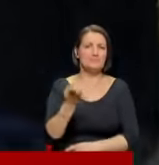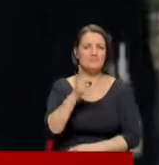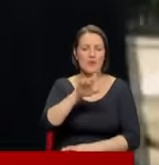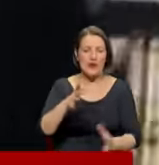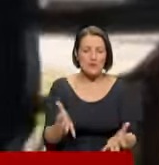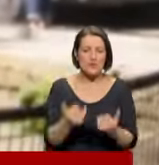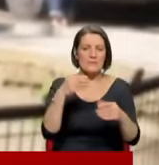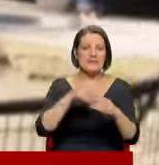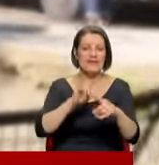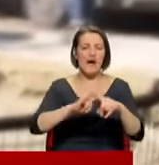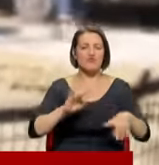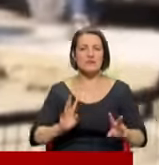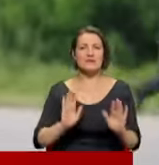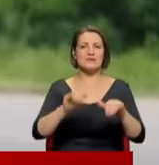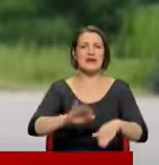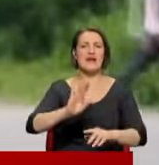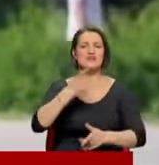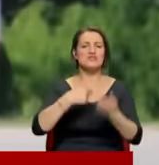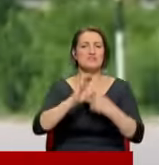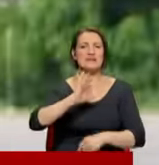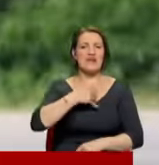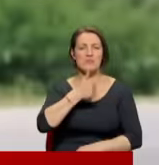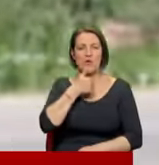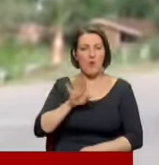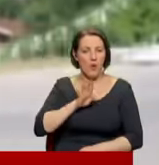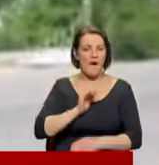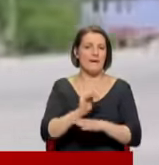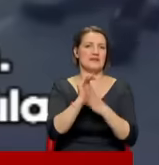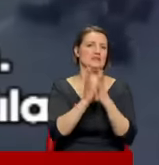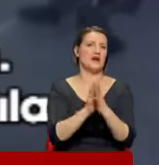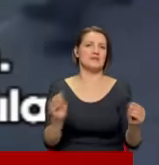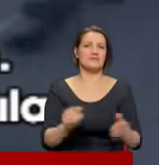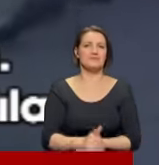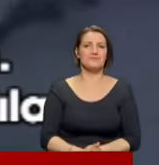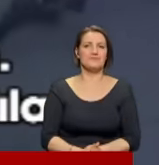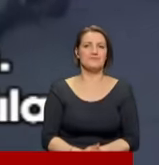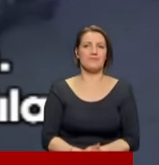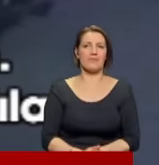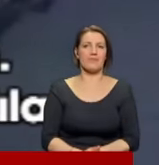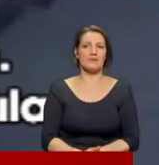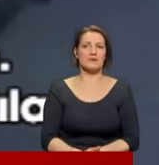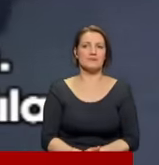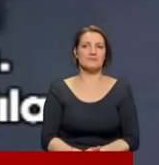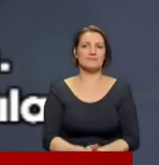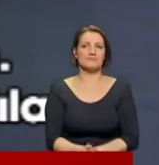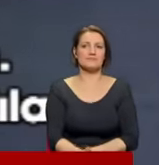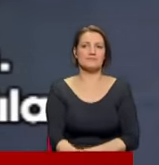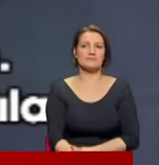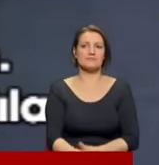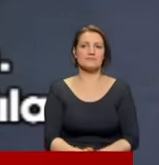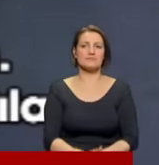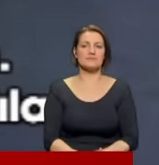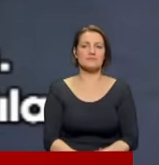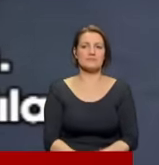Onları kurtarmak için havuza atlayan işletme sahibi ve oğlu da hayatını kaybetti. Şurayı tuttum, ucundan titremeye